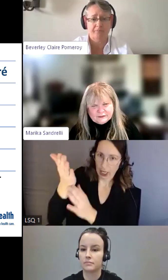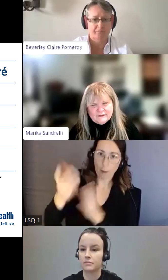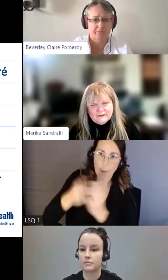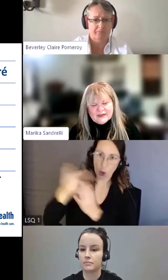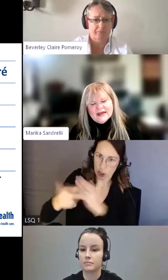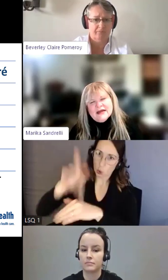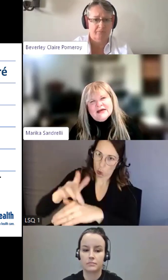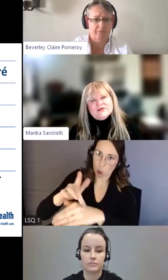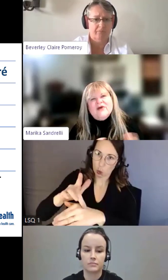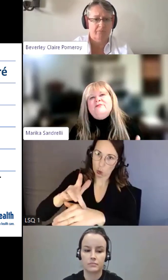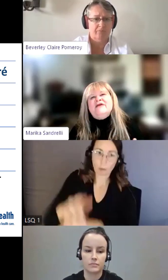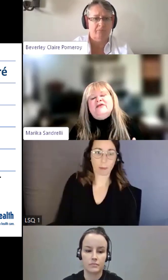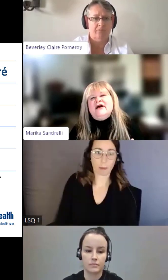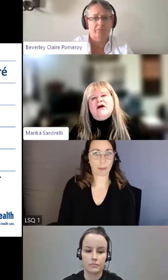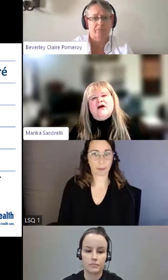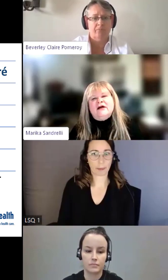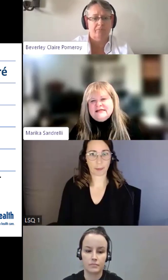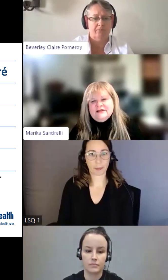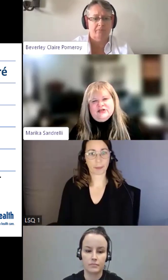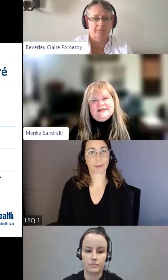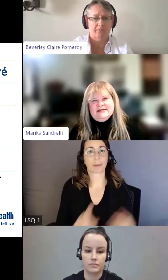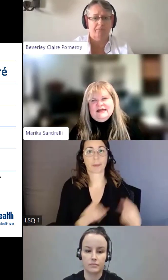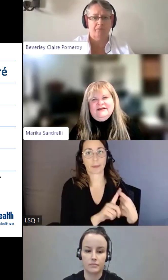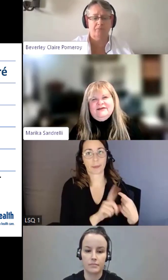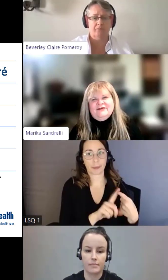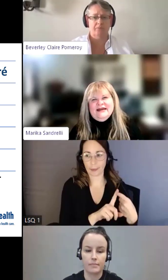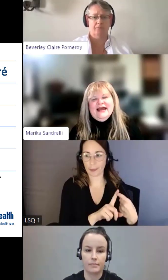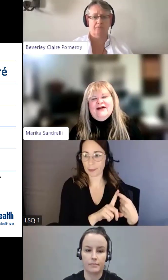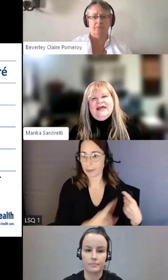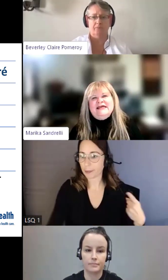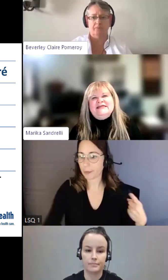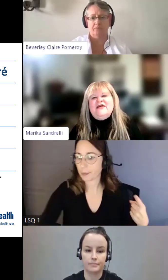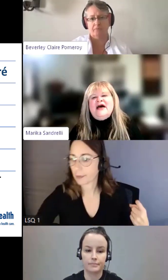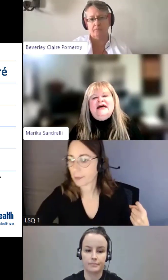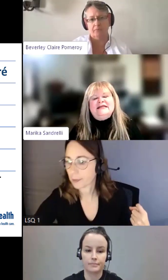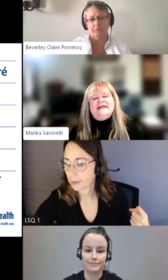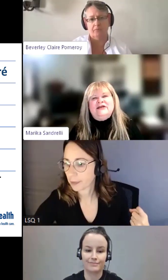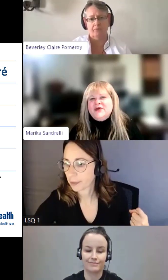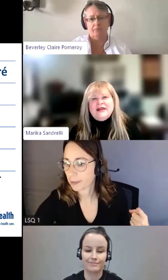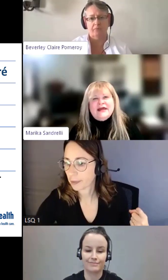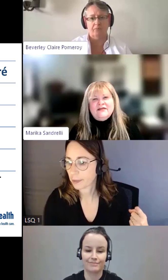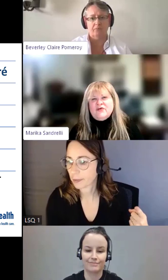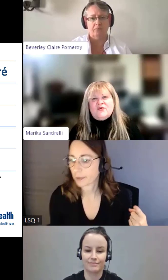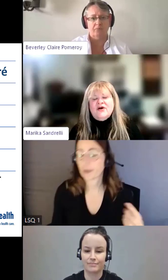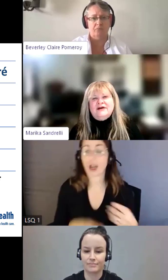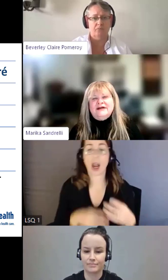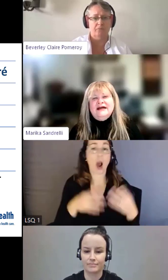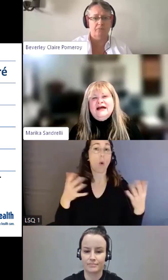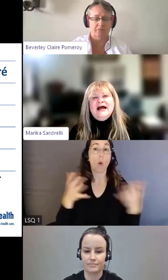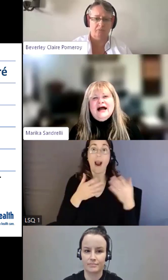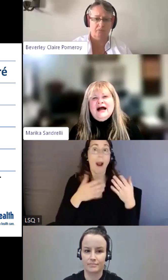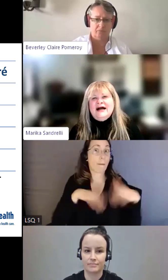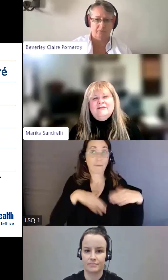ce qu'on ne propose pas ou ce qu'on ne suggère pas, c'est qu'on dise à quelqu'un, vous faites quelque chose de pas correct.